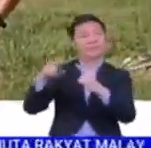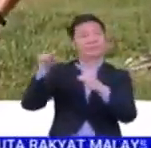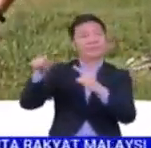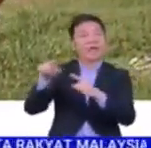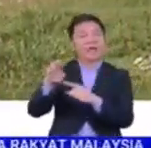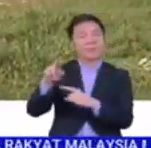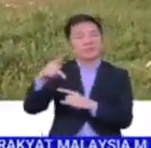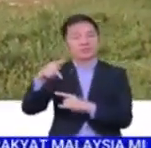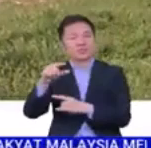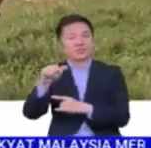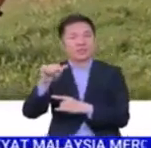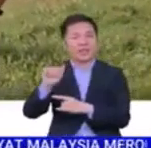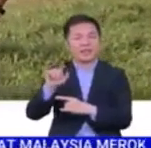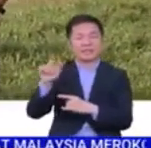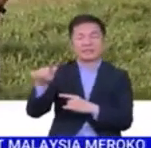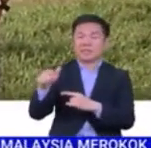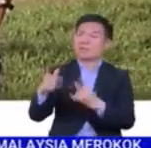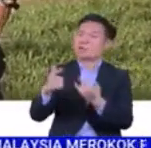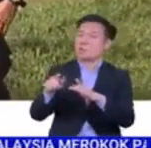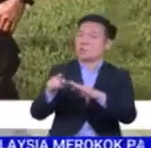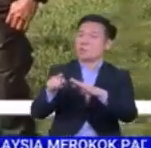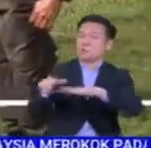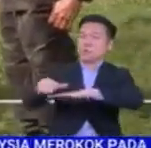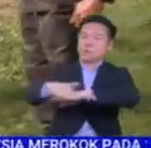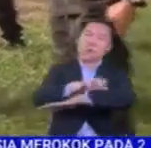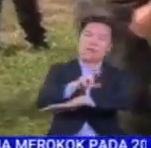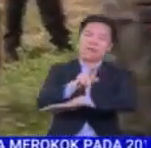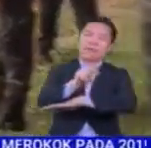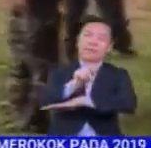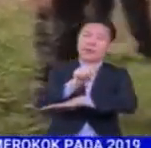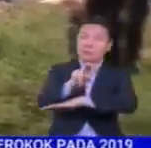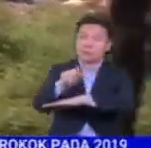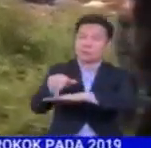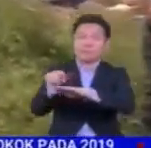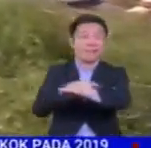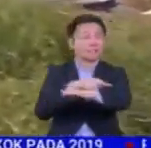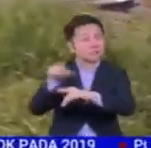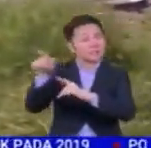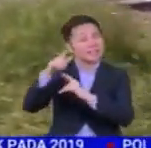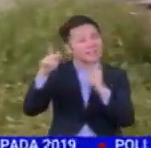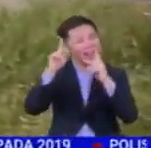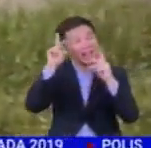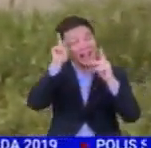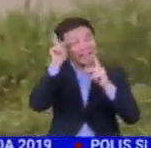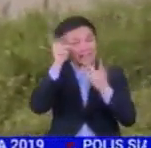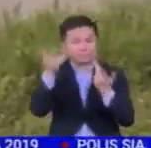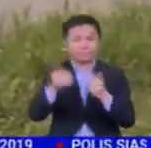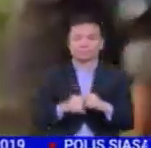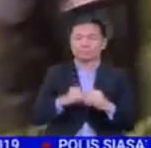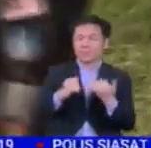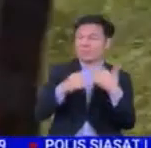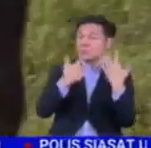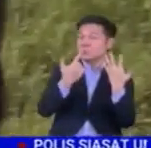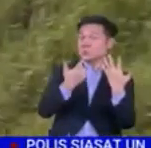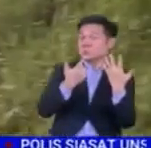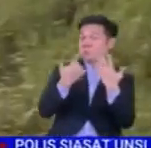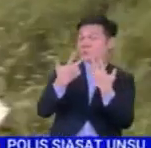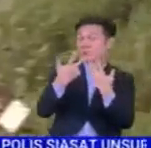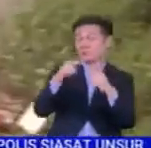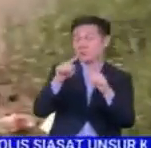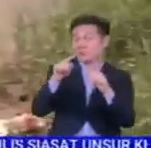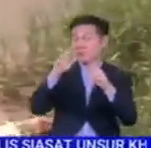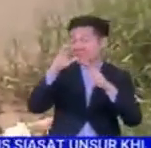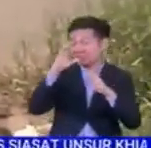gerakan hampir Jie lu Bos tolol Rantau Panjang telan Tan sementara itu 19 cash penahanan Pati bahkan 73 adalah ki dan